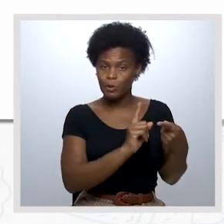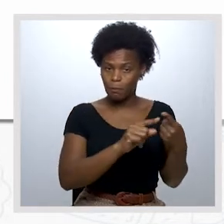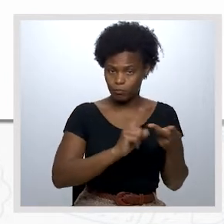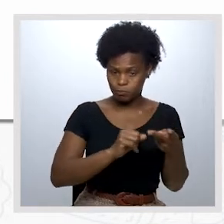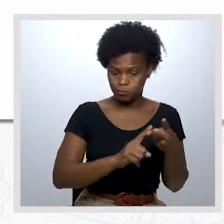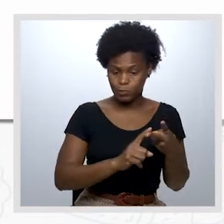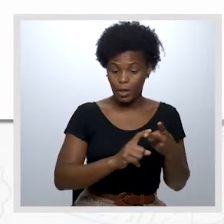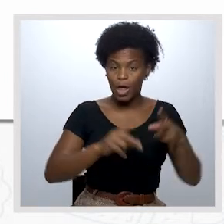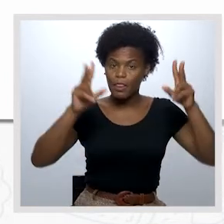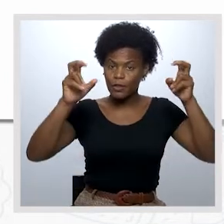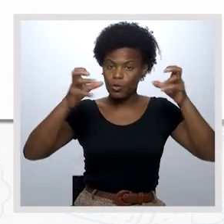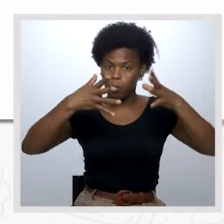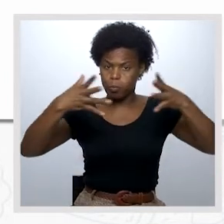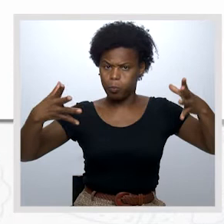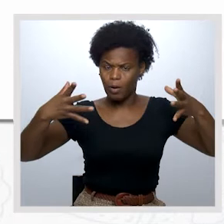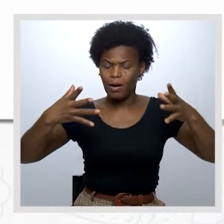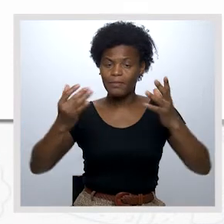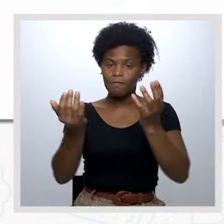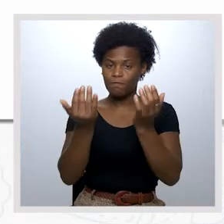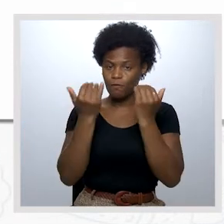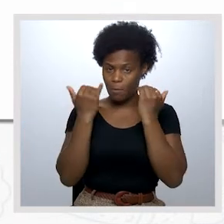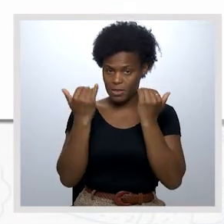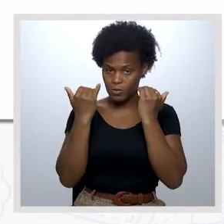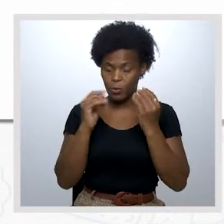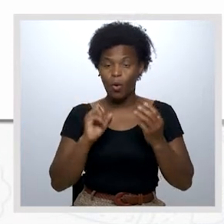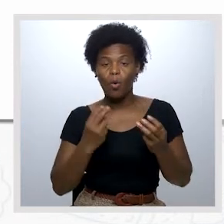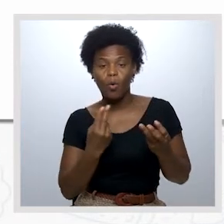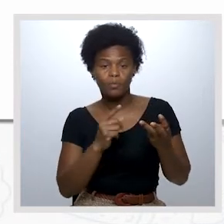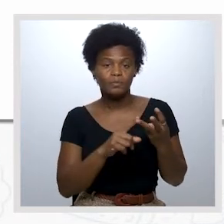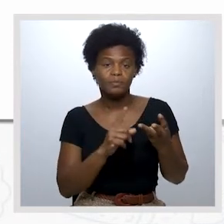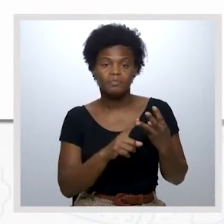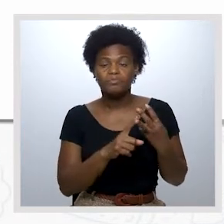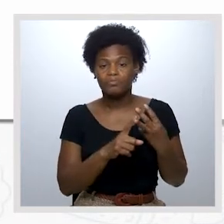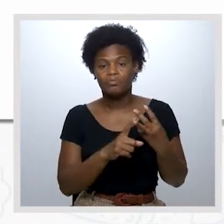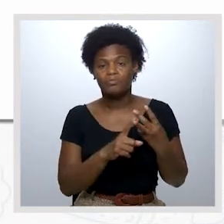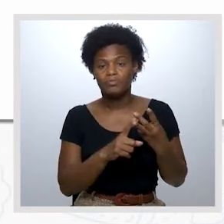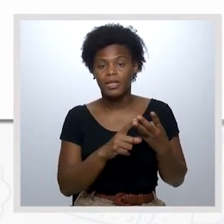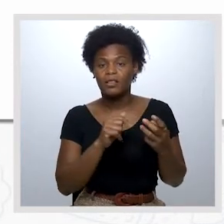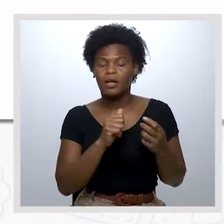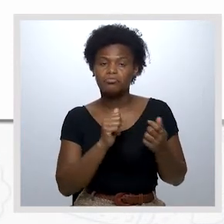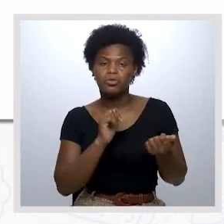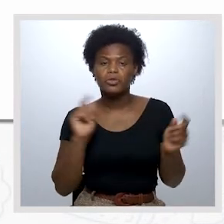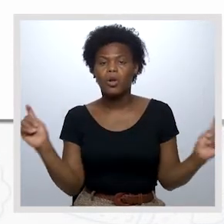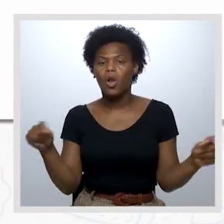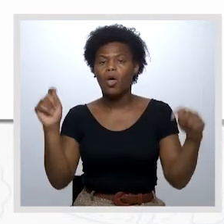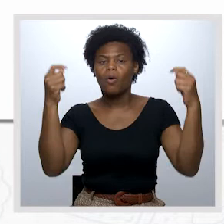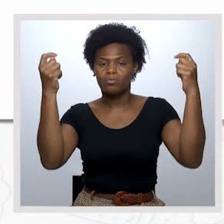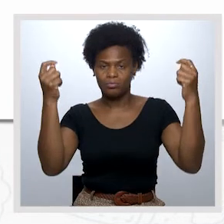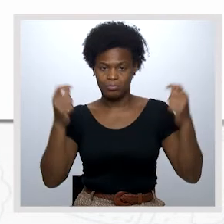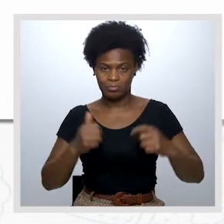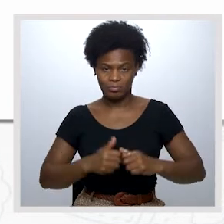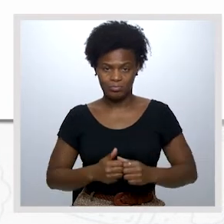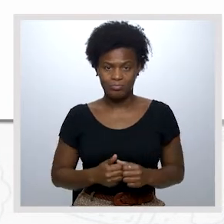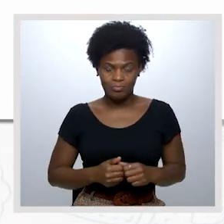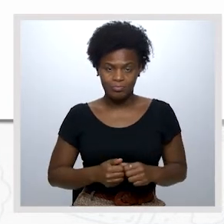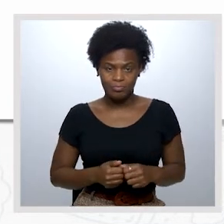des gros titres d'information ou des slogans publicitaires.